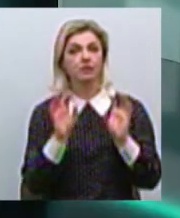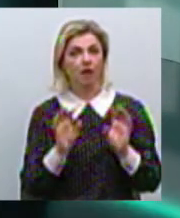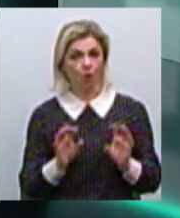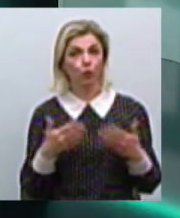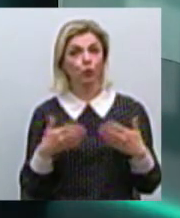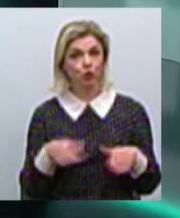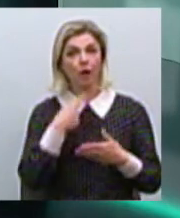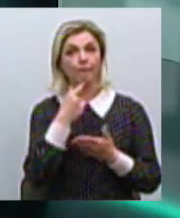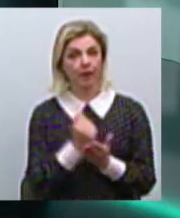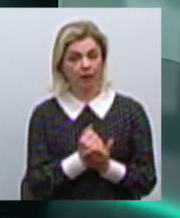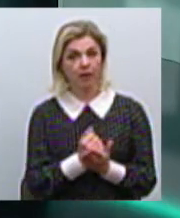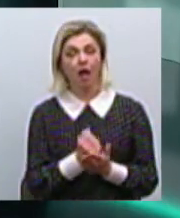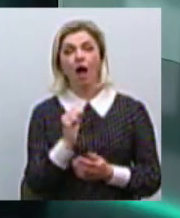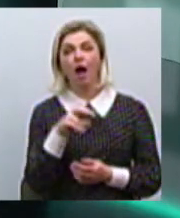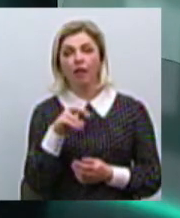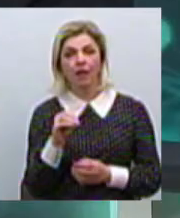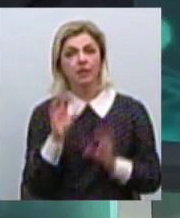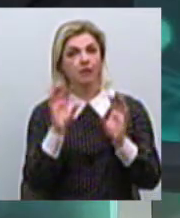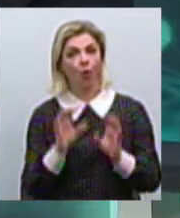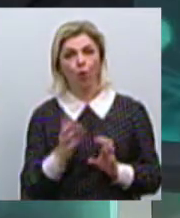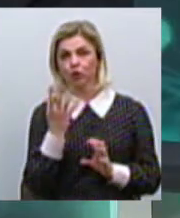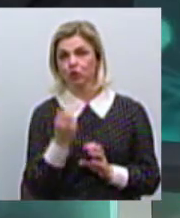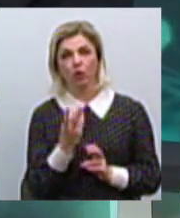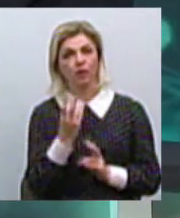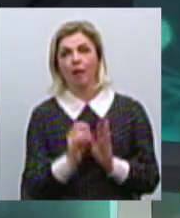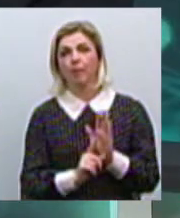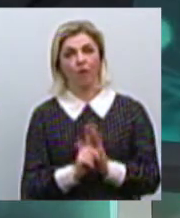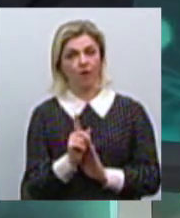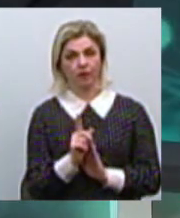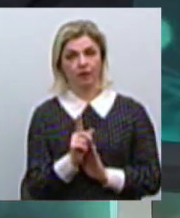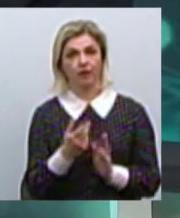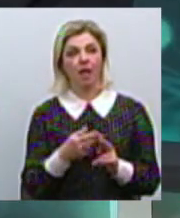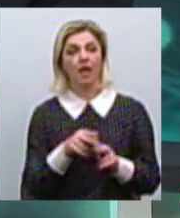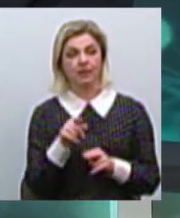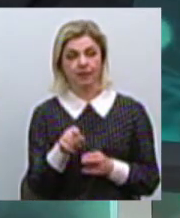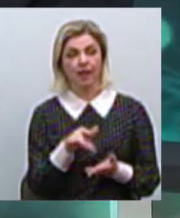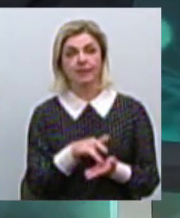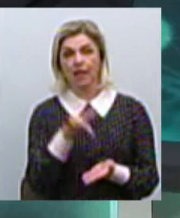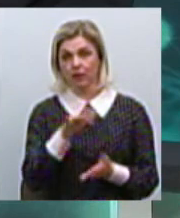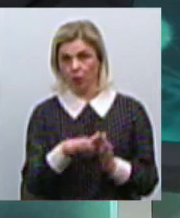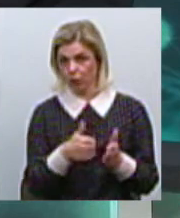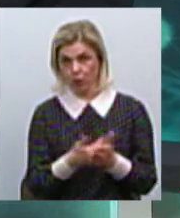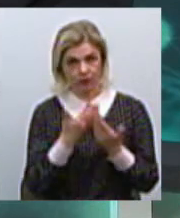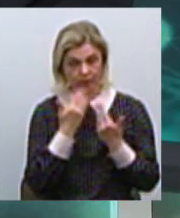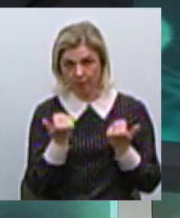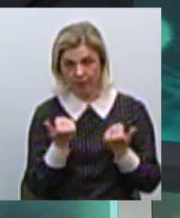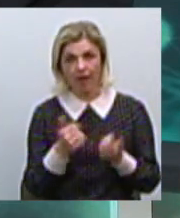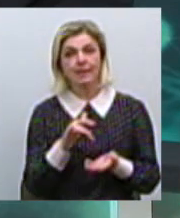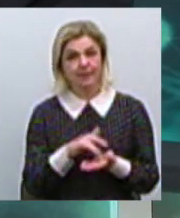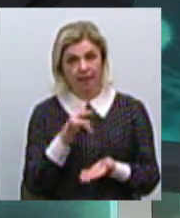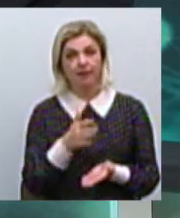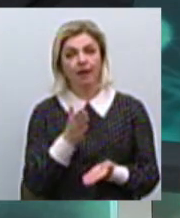нагадаю, але його ще не впровадили, наскільки я знаю. Тобто, а чи центру і досі немає, Дмитро? Ну, центр є,